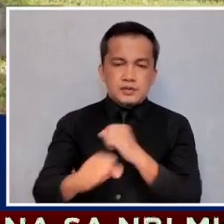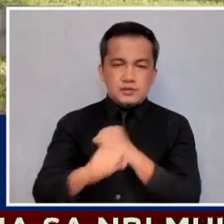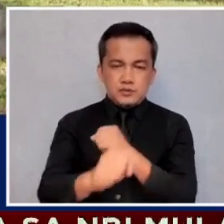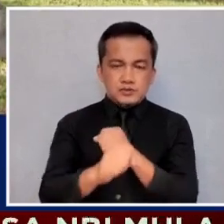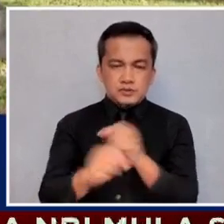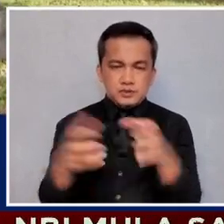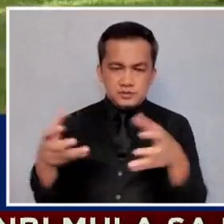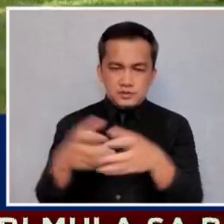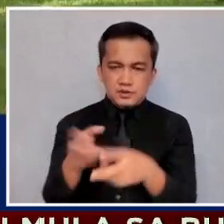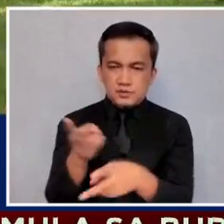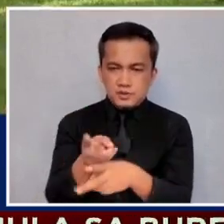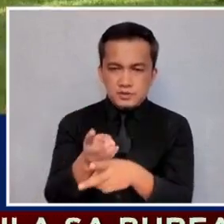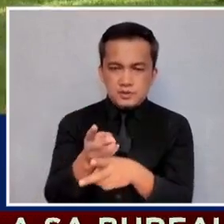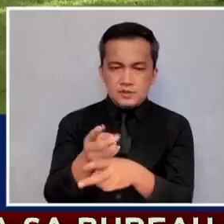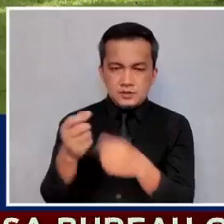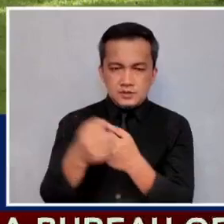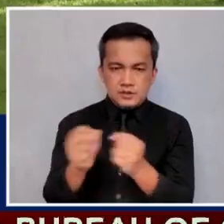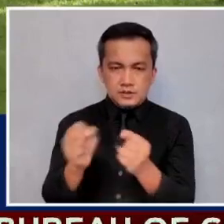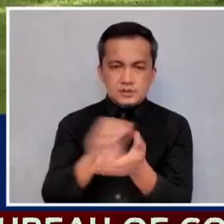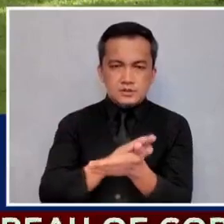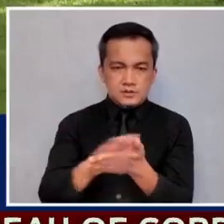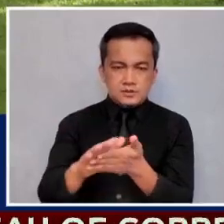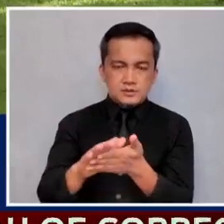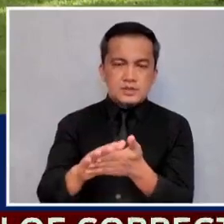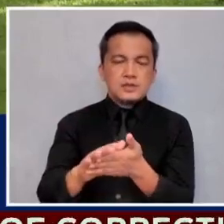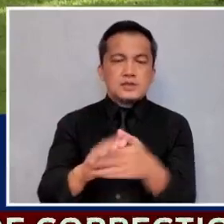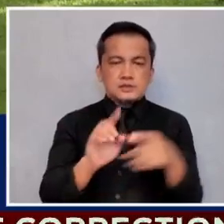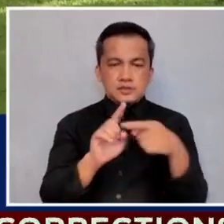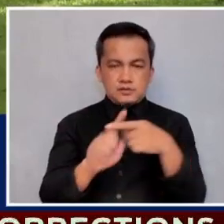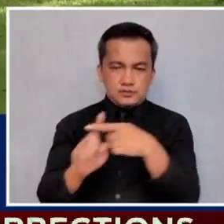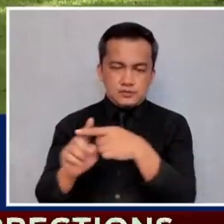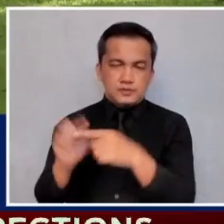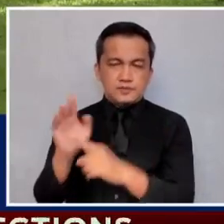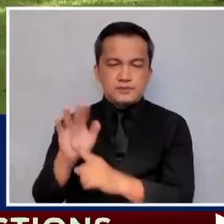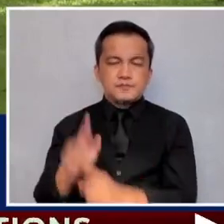magbantay ng seguridad at kaayusan sa undas.